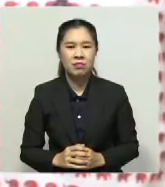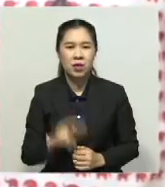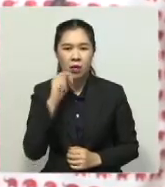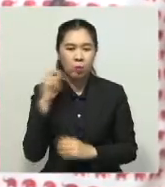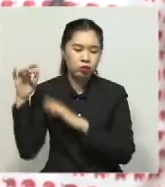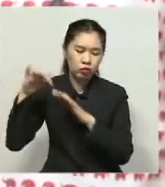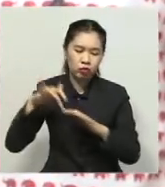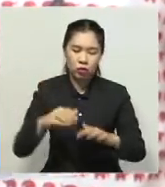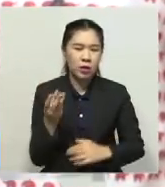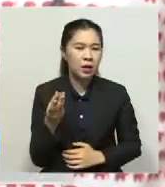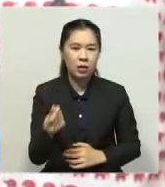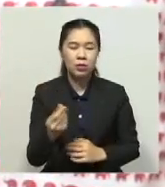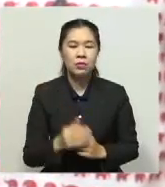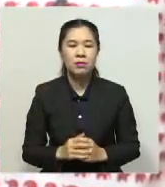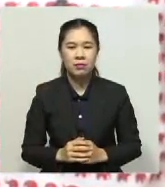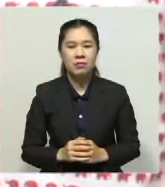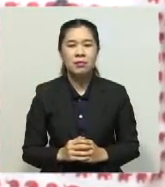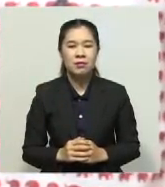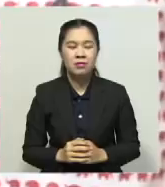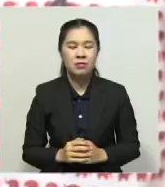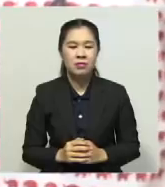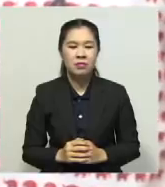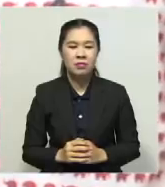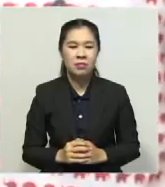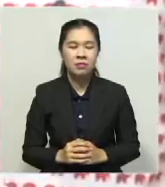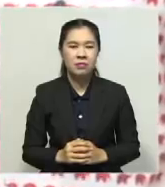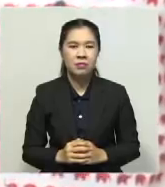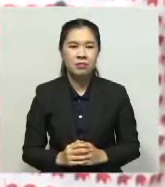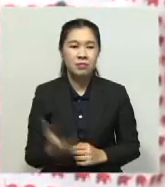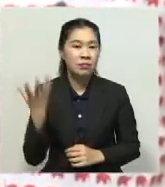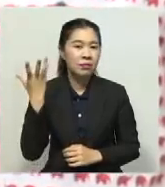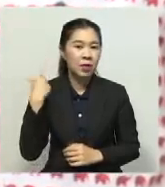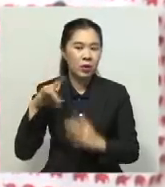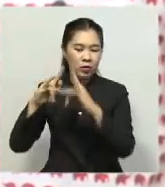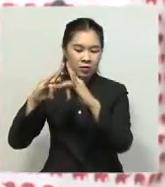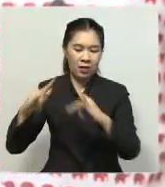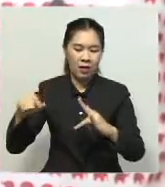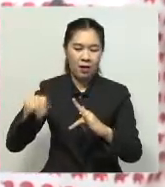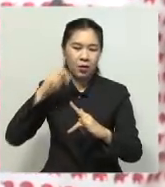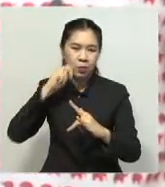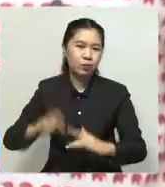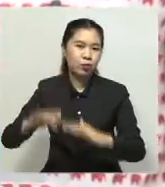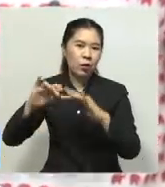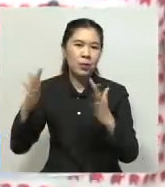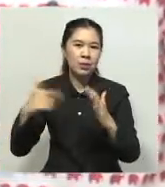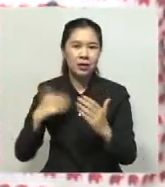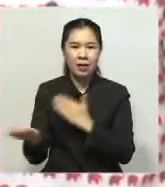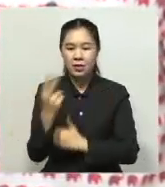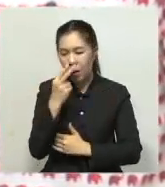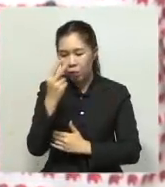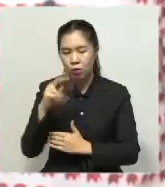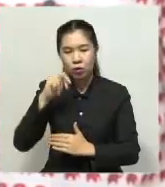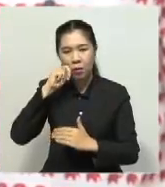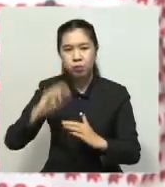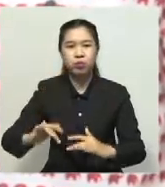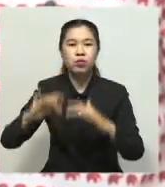เลย เห็นว่าวันนี้น้ำขึ้นอีก ใช่ค่ะเพราะว่าเมื่อวานนี้ไอ้ตรงศาลายังไม่เป็นไรเลยพอเช้าขึ้นมาถึงนี่เลย ต